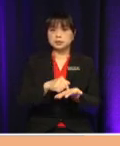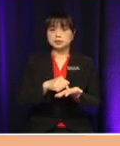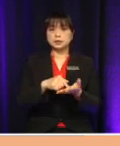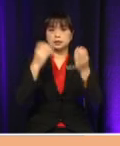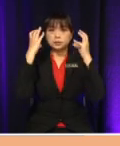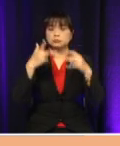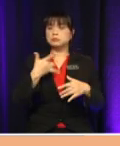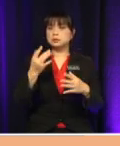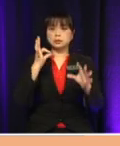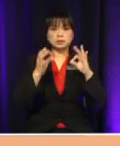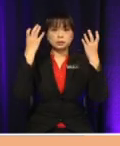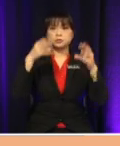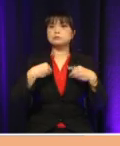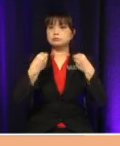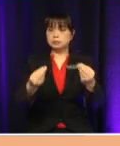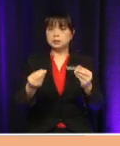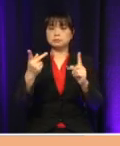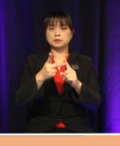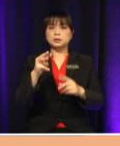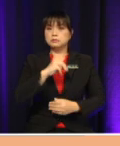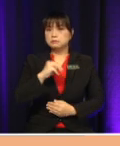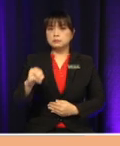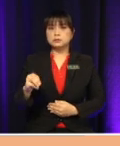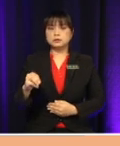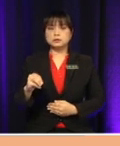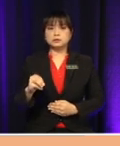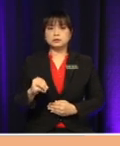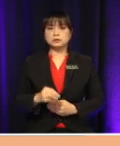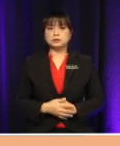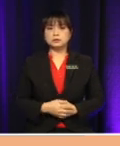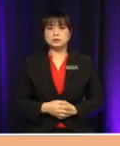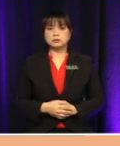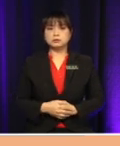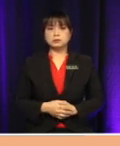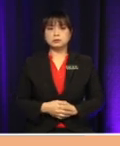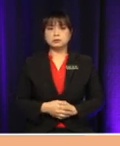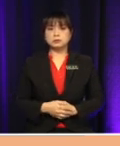kalau saya bagi pada budak saya sains Alamsyah